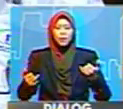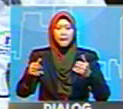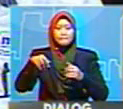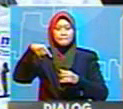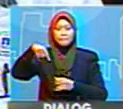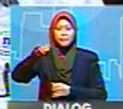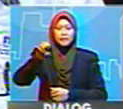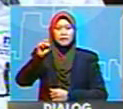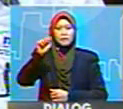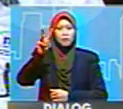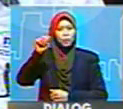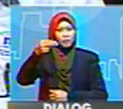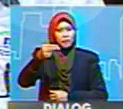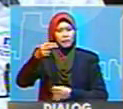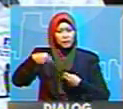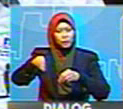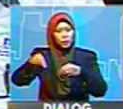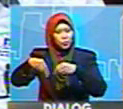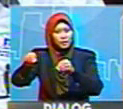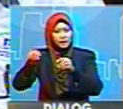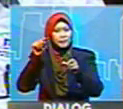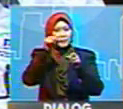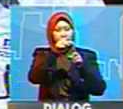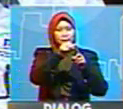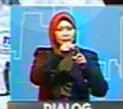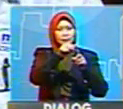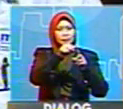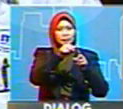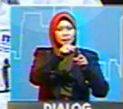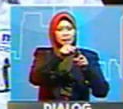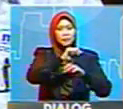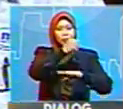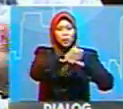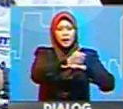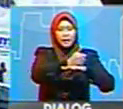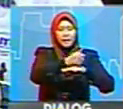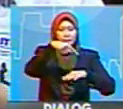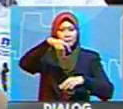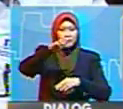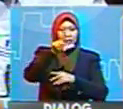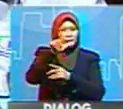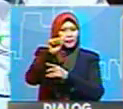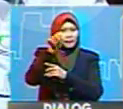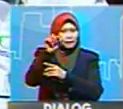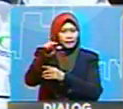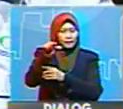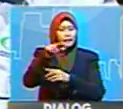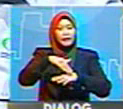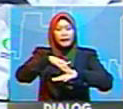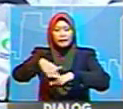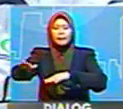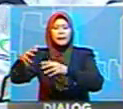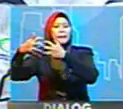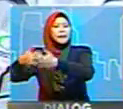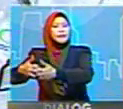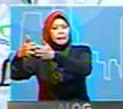jual kepada kepada Apa nama peretumbahan peladang perumbahan peladang hantar ke kilang soalnya kilangkilang